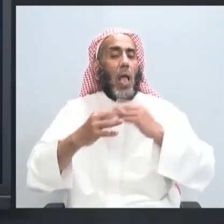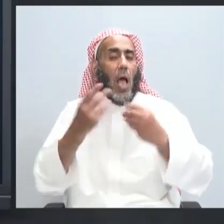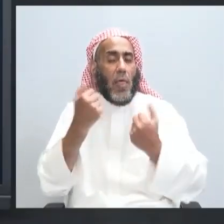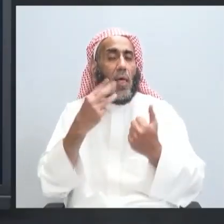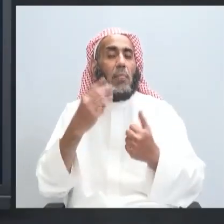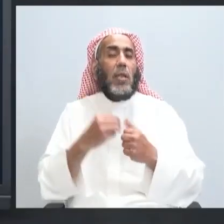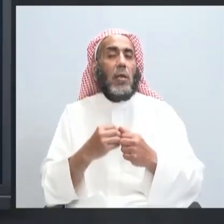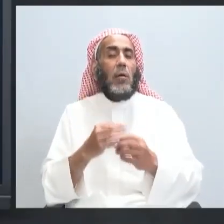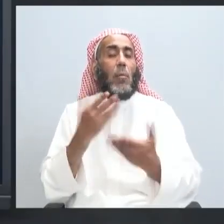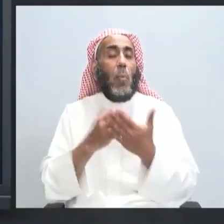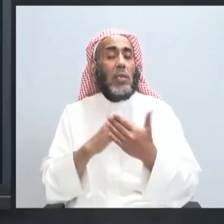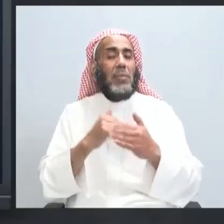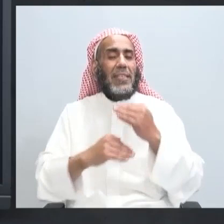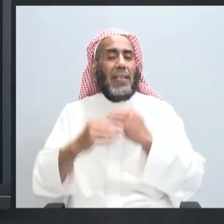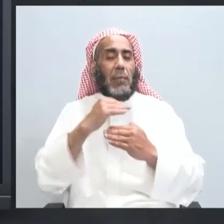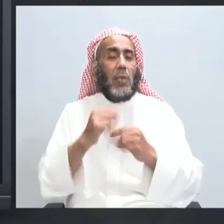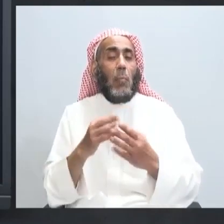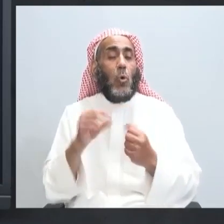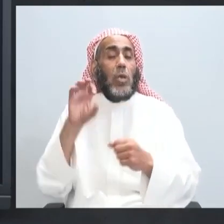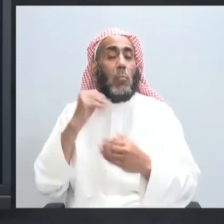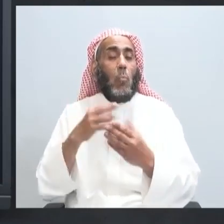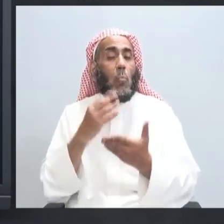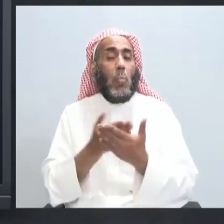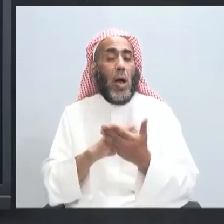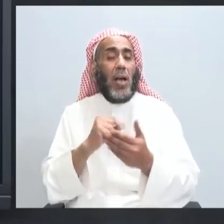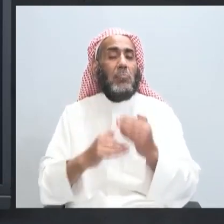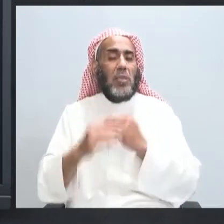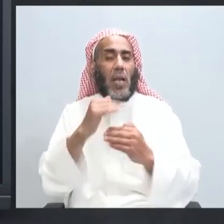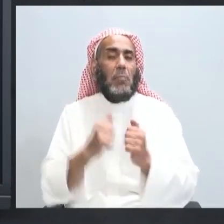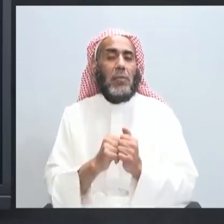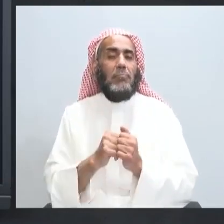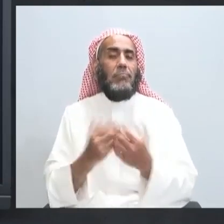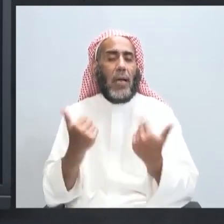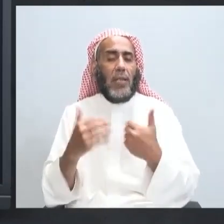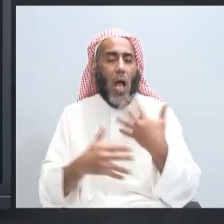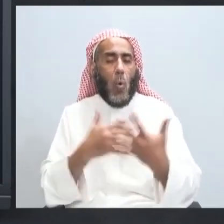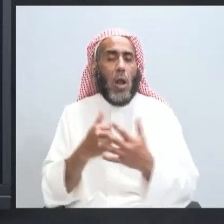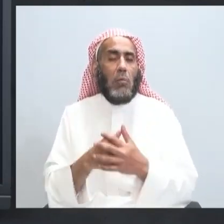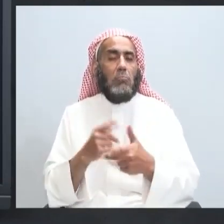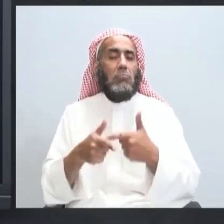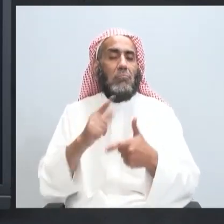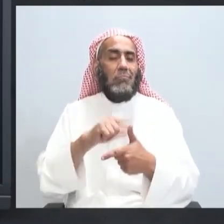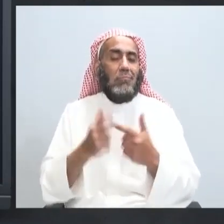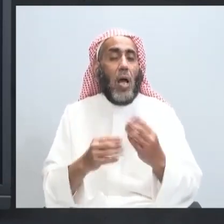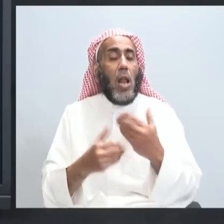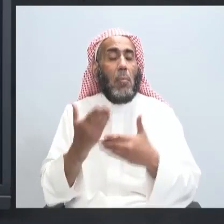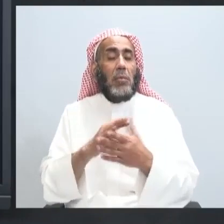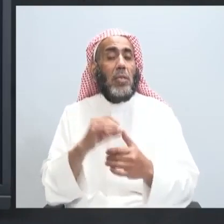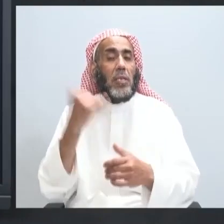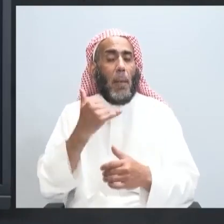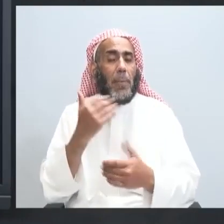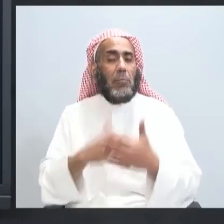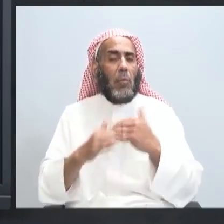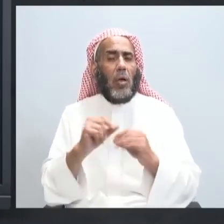امثله من معاجم التقليبات او معجم خاص بالتقليب او المعاجم التي اهتمت بال